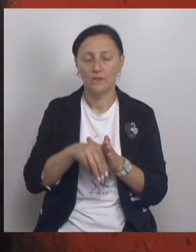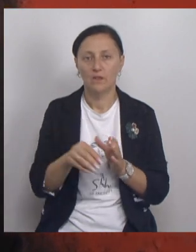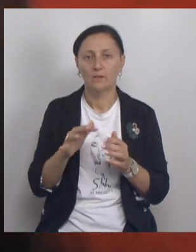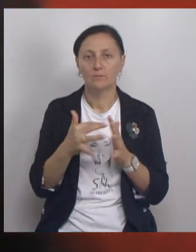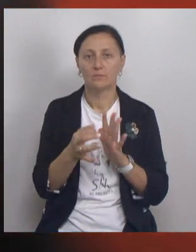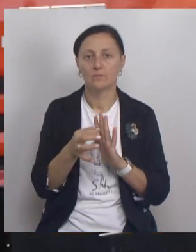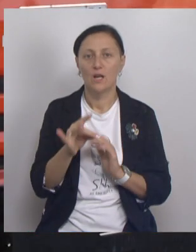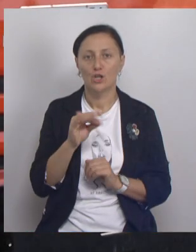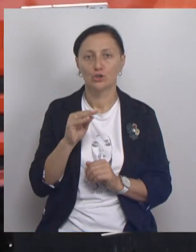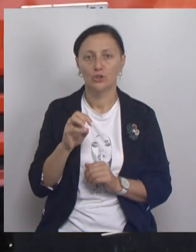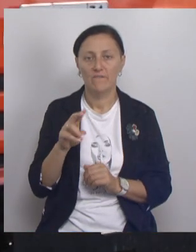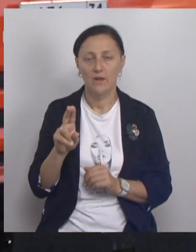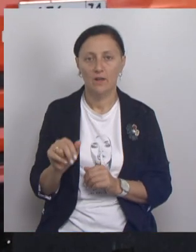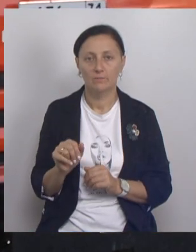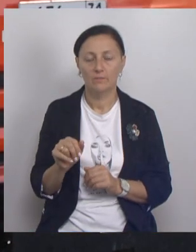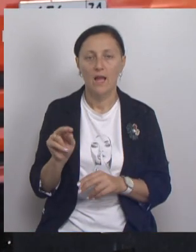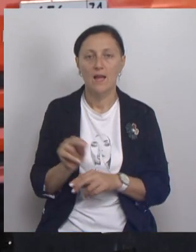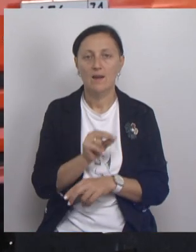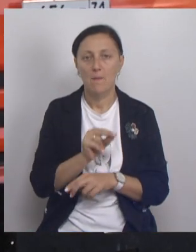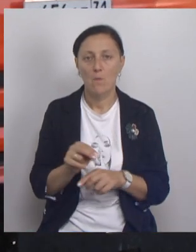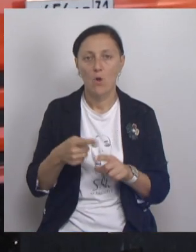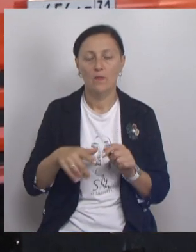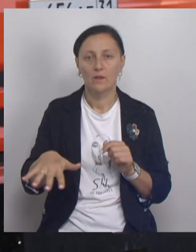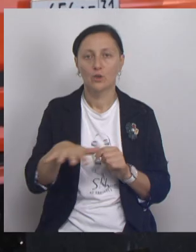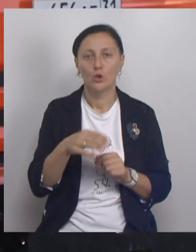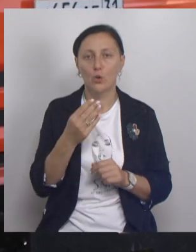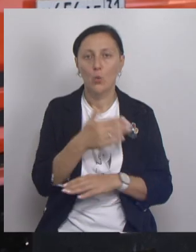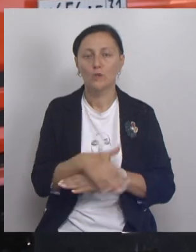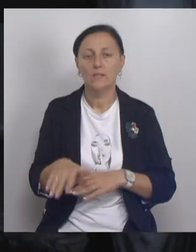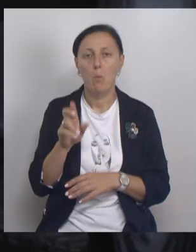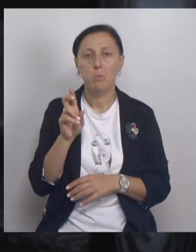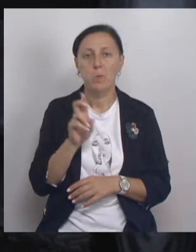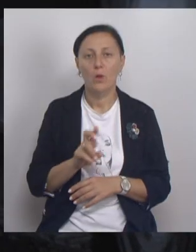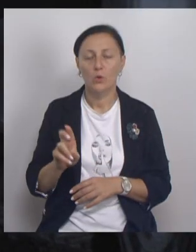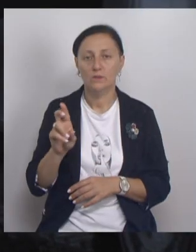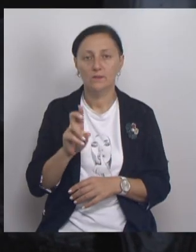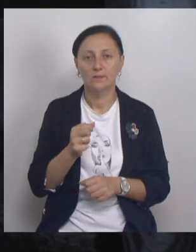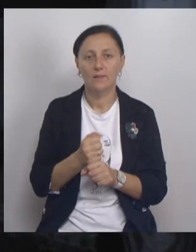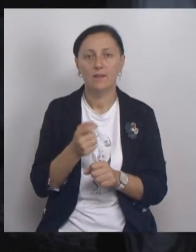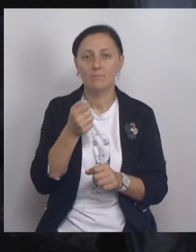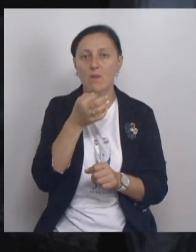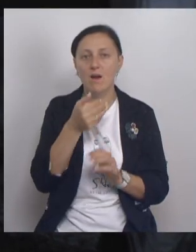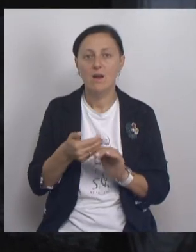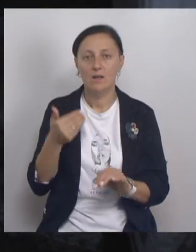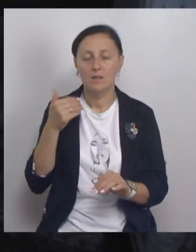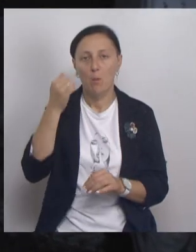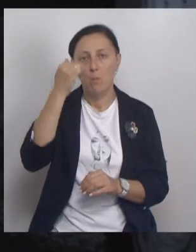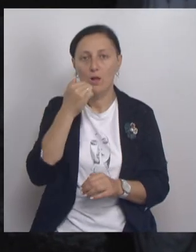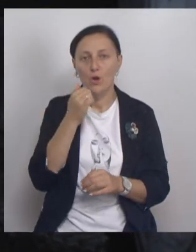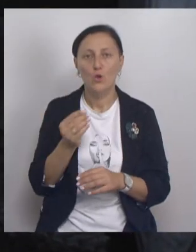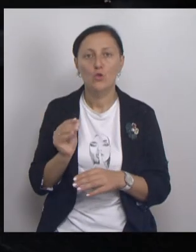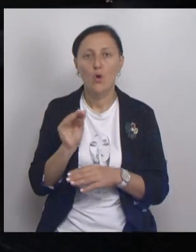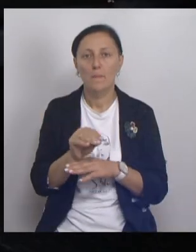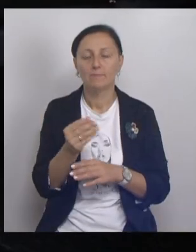и микрорайонах ИЖС. Ремонт этого участка шоссе по улице Белгородской делают раньше срока, благодаря дополнительному траншу